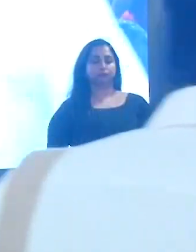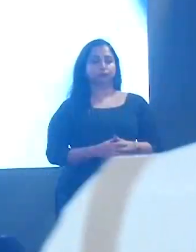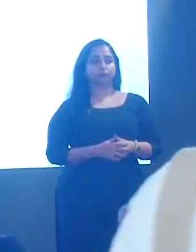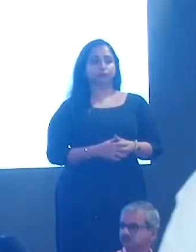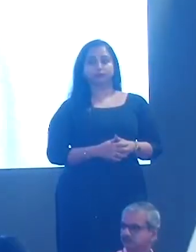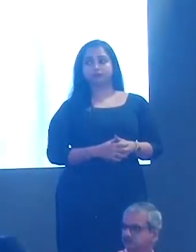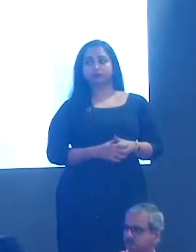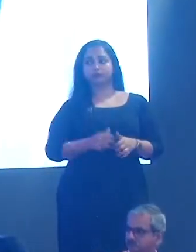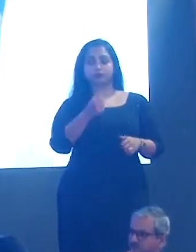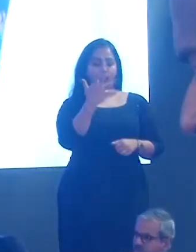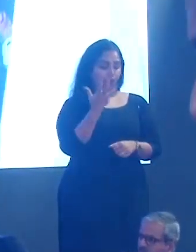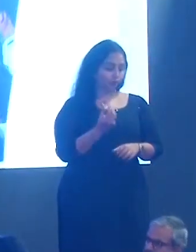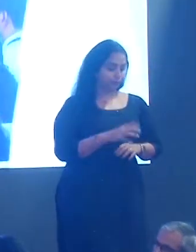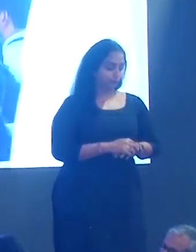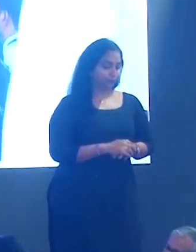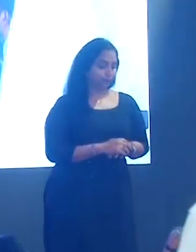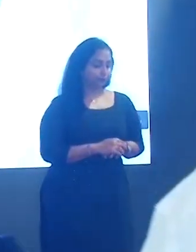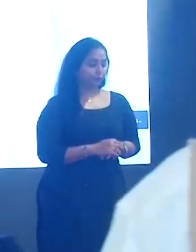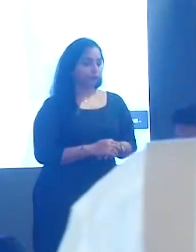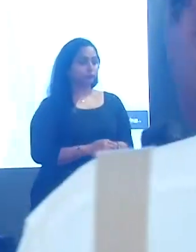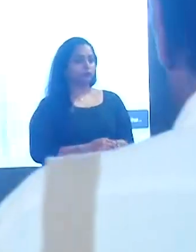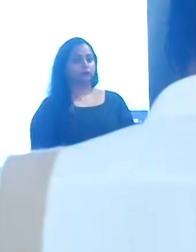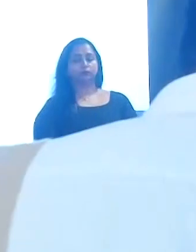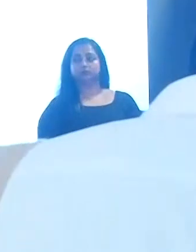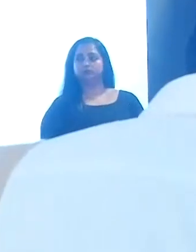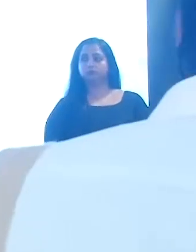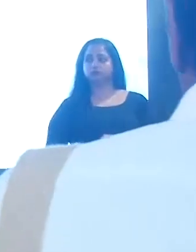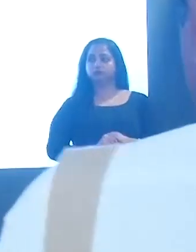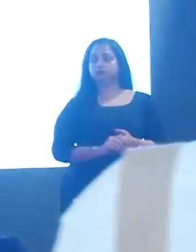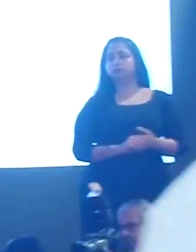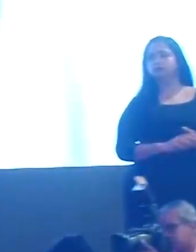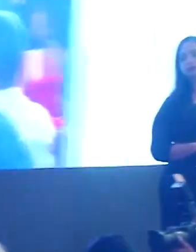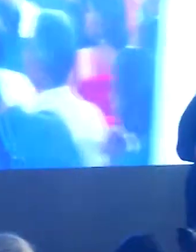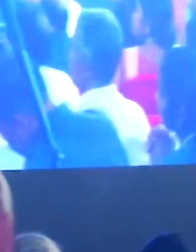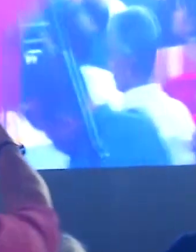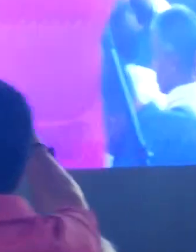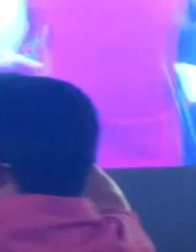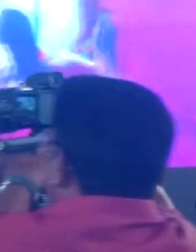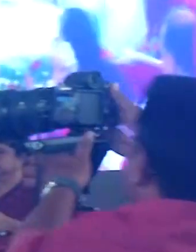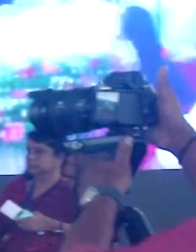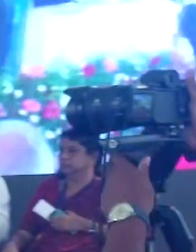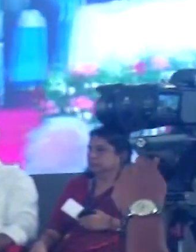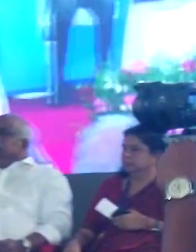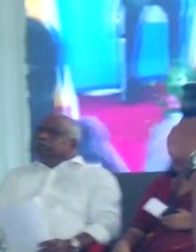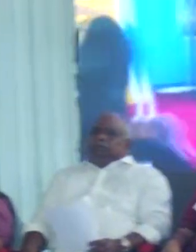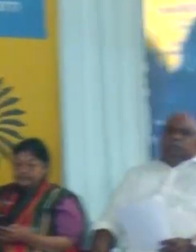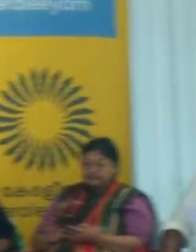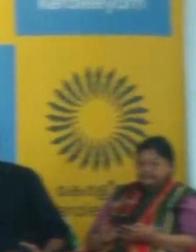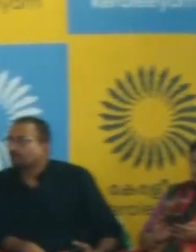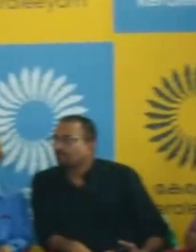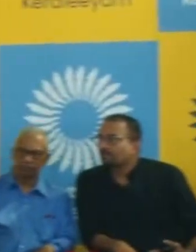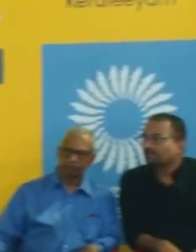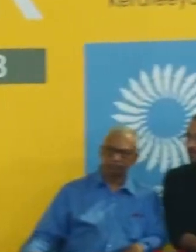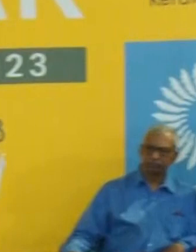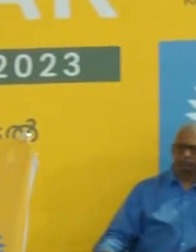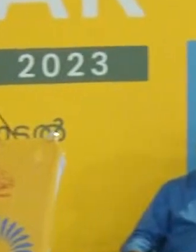ഗുഡ് ആഫ്റ്റർനൂൺ സർ. സുധീർ. എനിക്ക് സെറിൻ്റെ തന്നെ മിനിസ്റ്ററെ തന്നെ ചോദിക്കാനുള്ളത്, ഇന്ന് ഈ December 31st